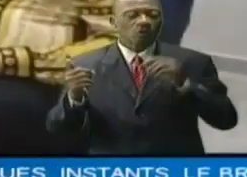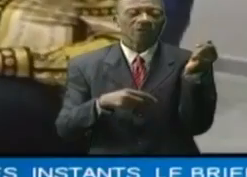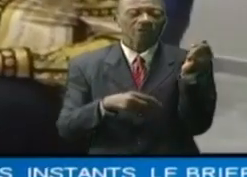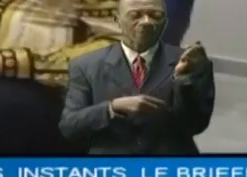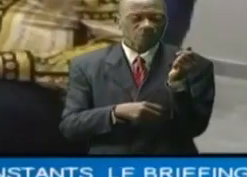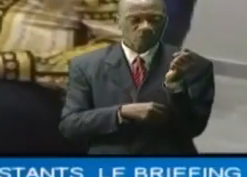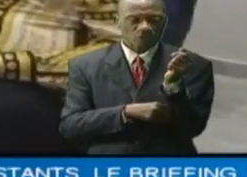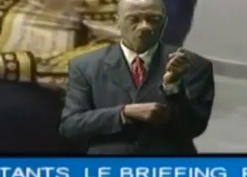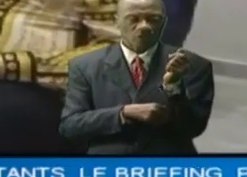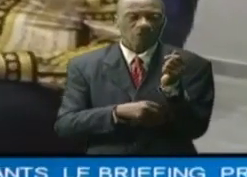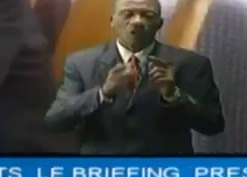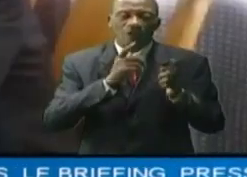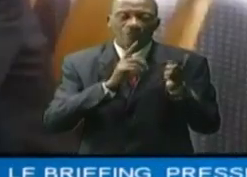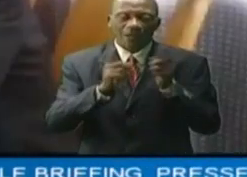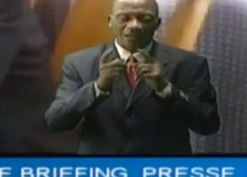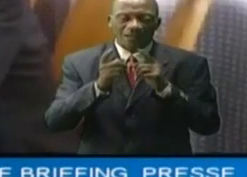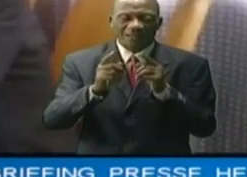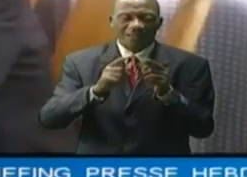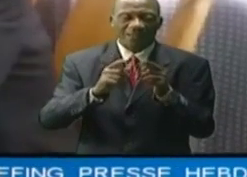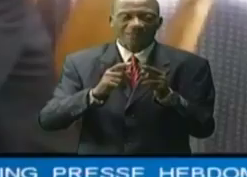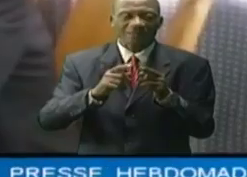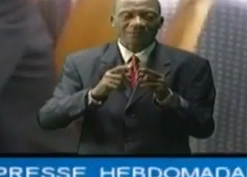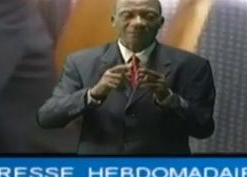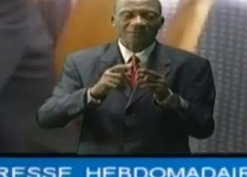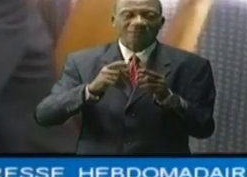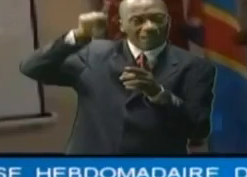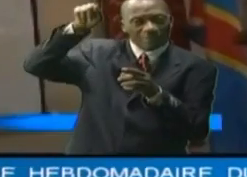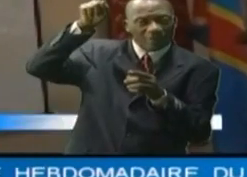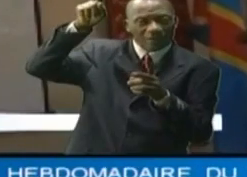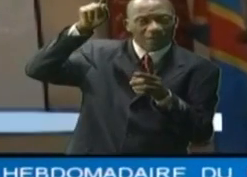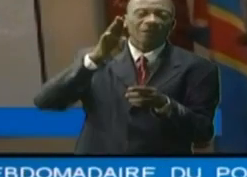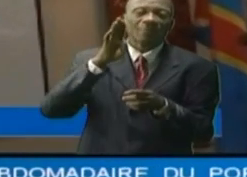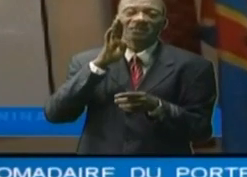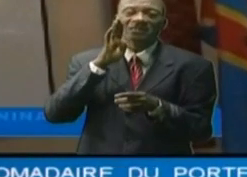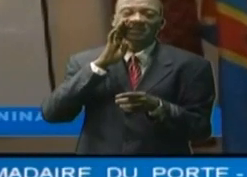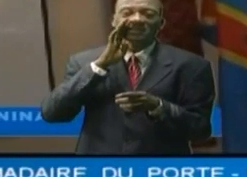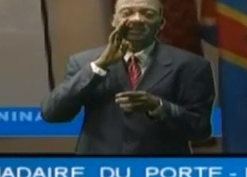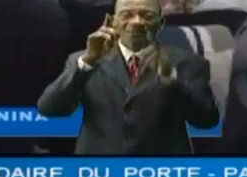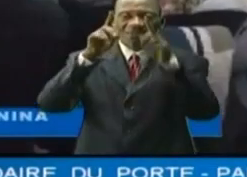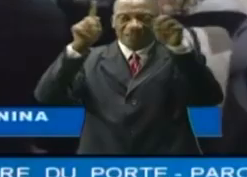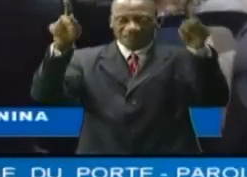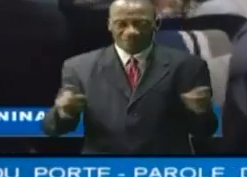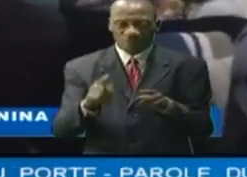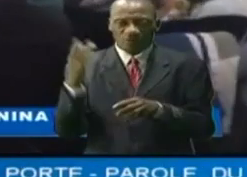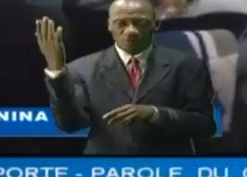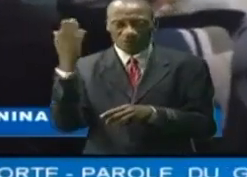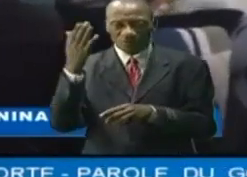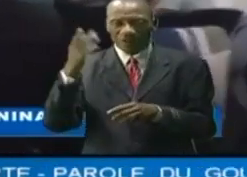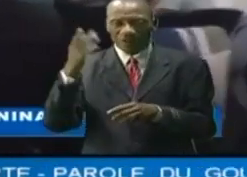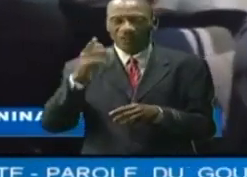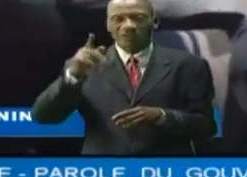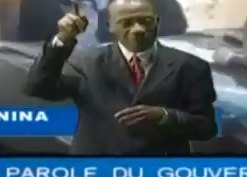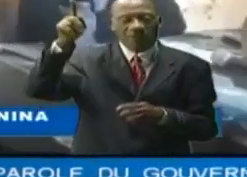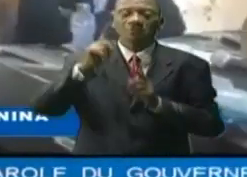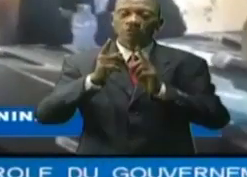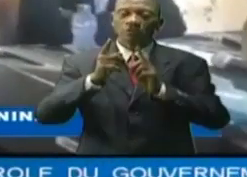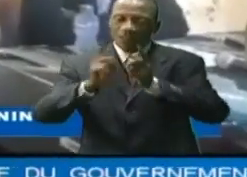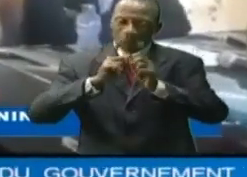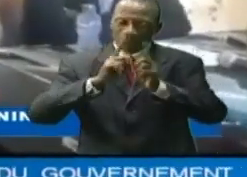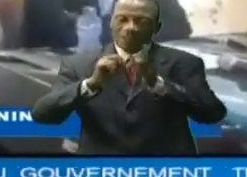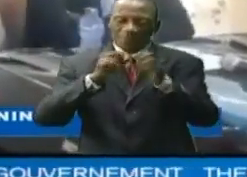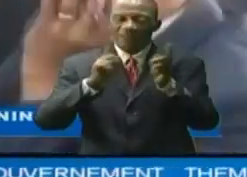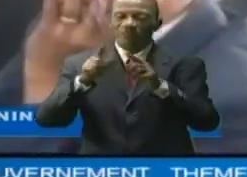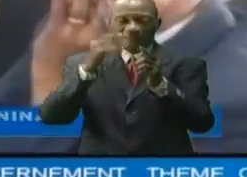la Belgique. Question des données, du relief et de la consistance à cette conférence organisée par les centres culturels André